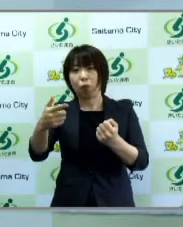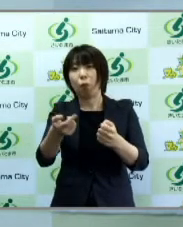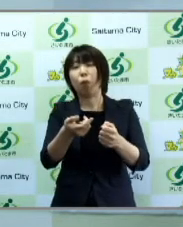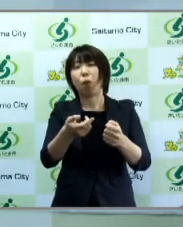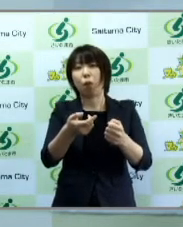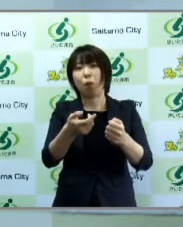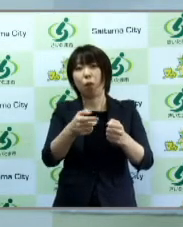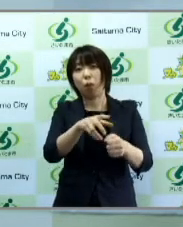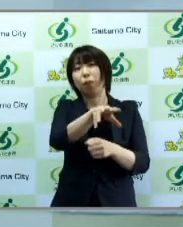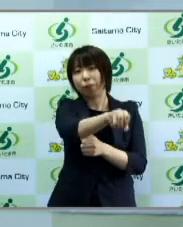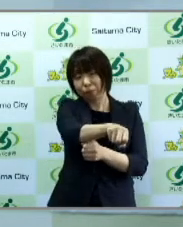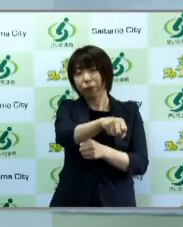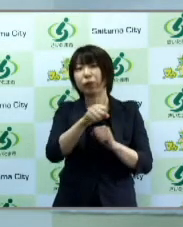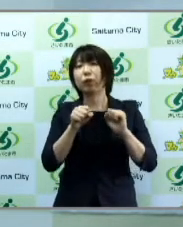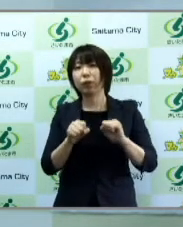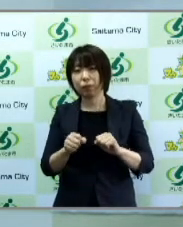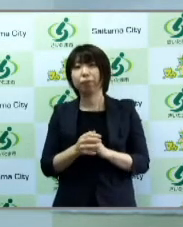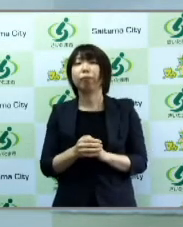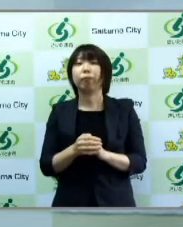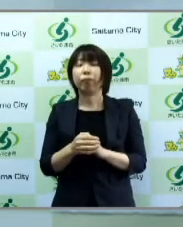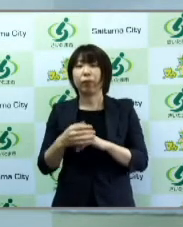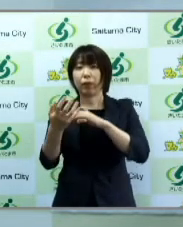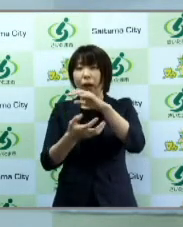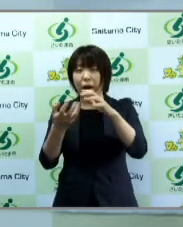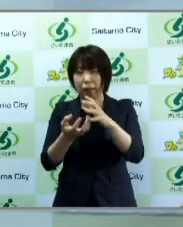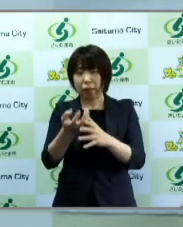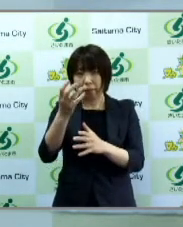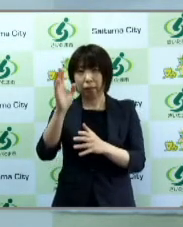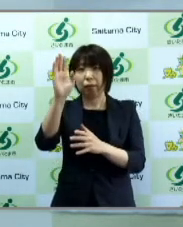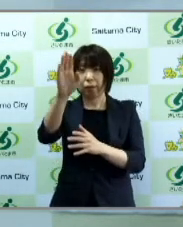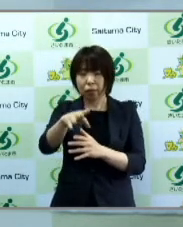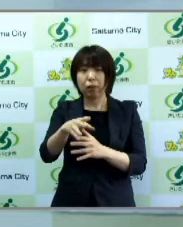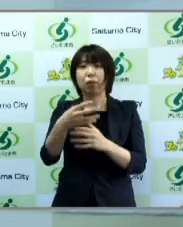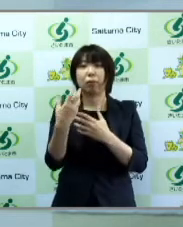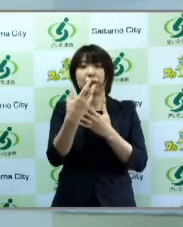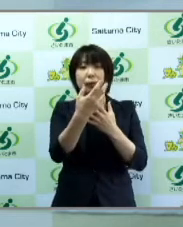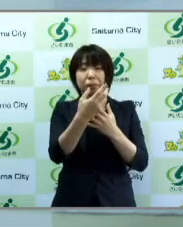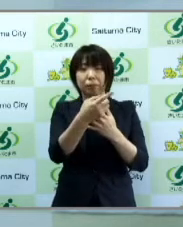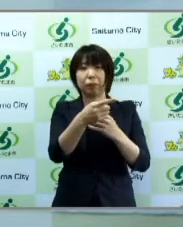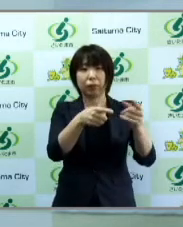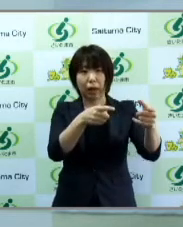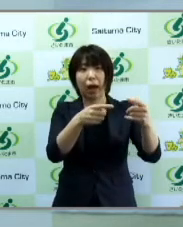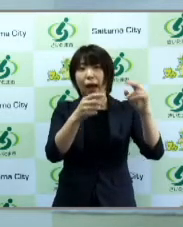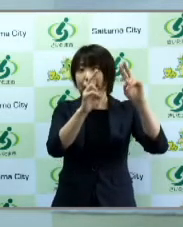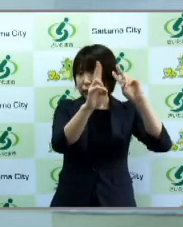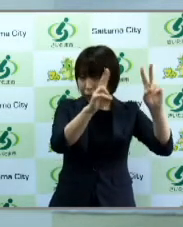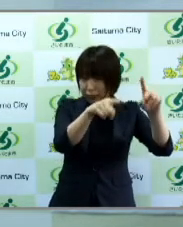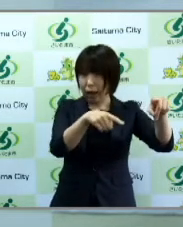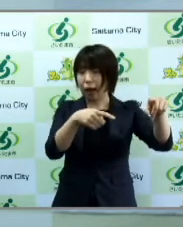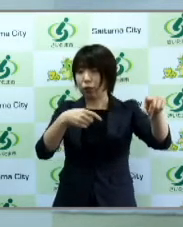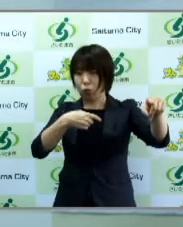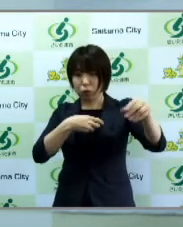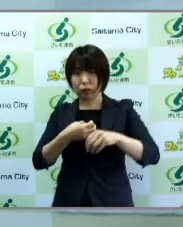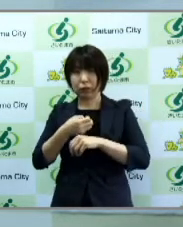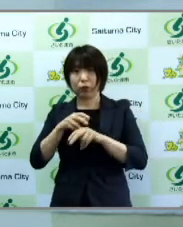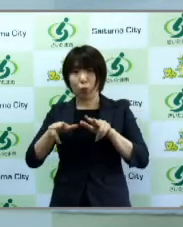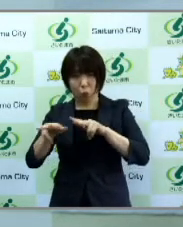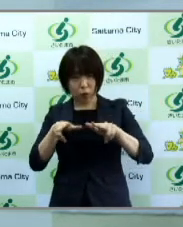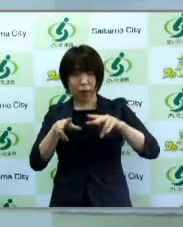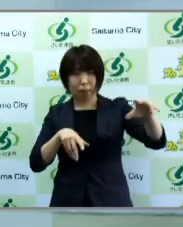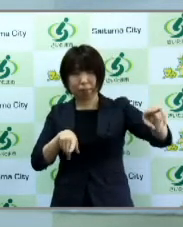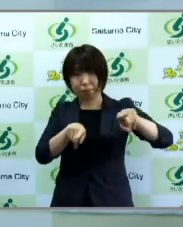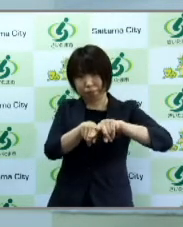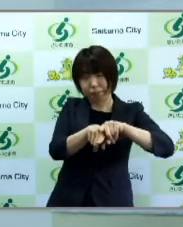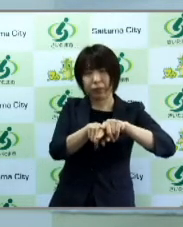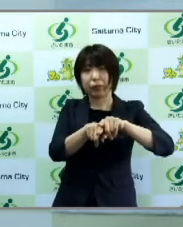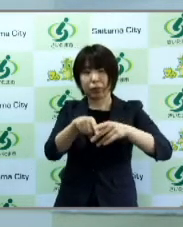が各委託業者に速やかに業務を委託し市と事業者が協力をしながら災害廃棄物の処理に当たって